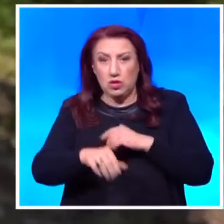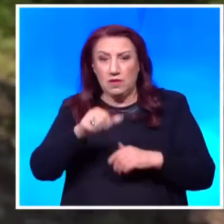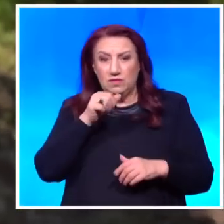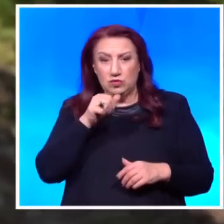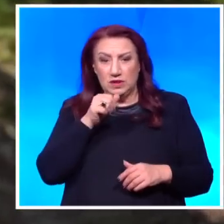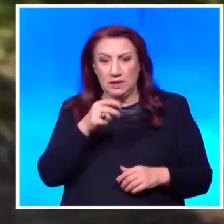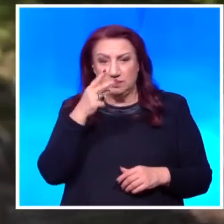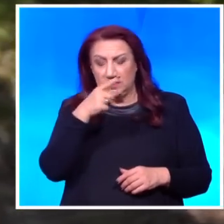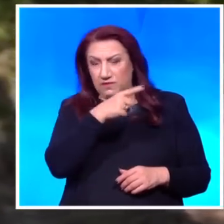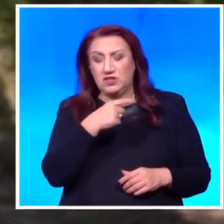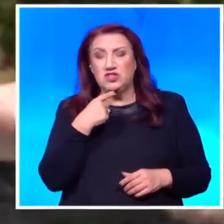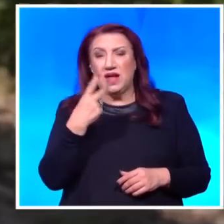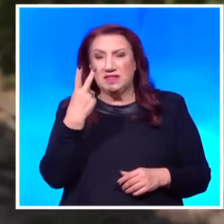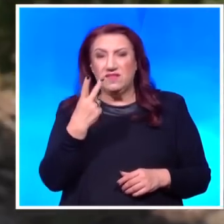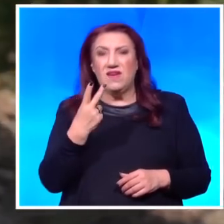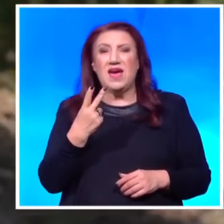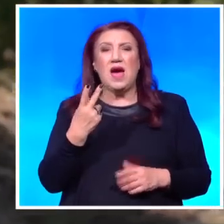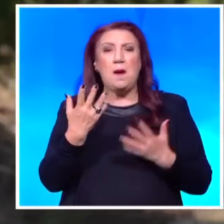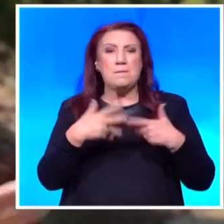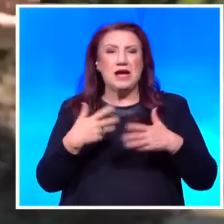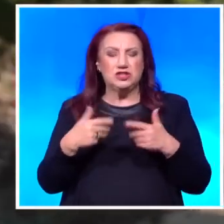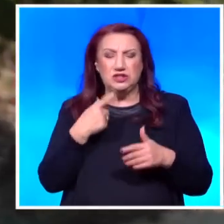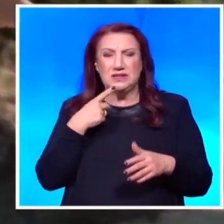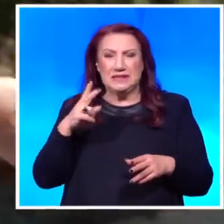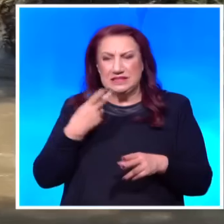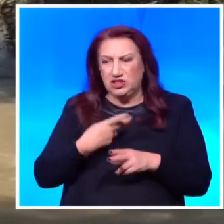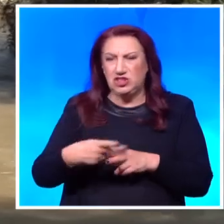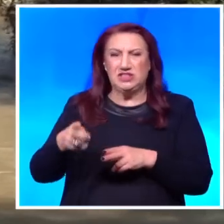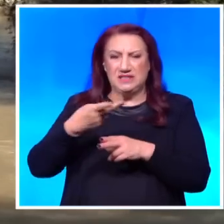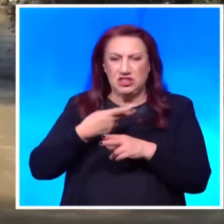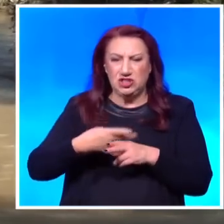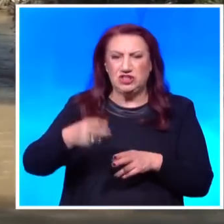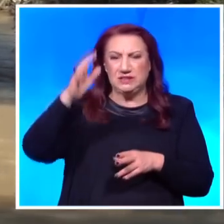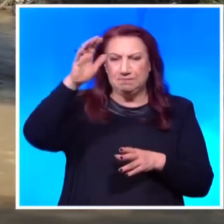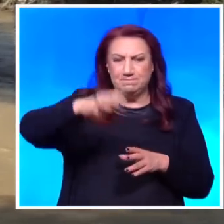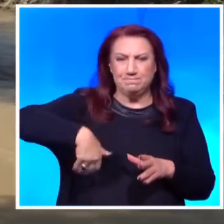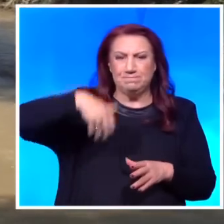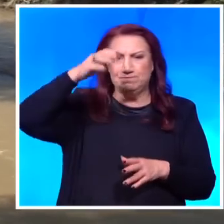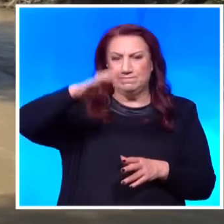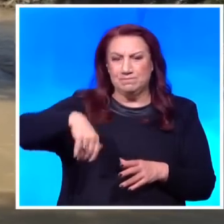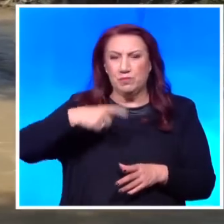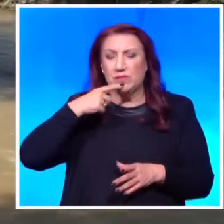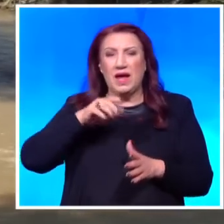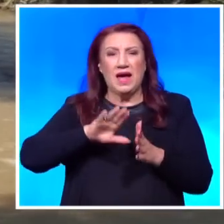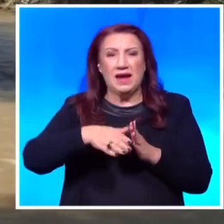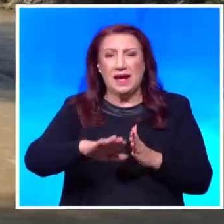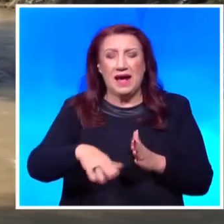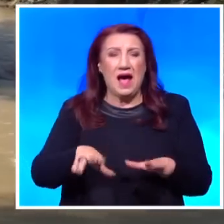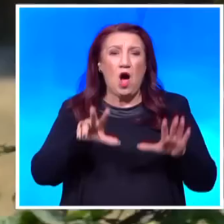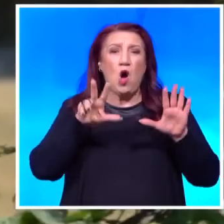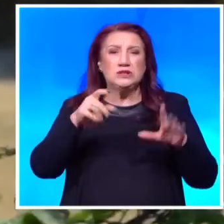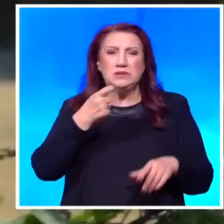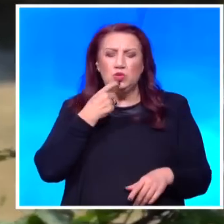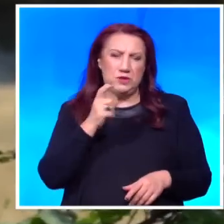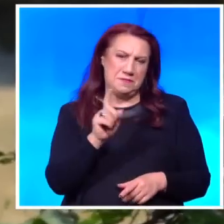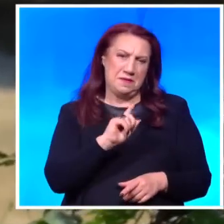ги машините са тук, двете машини. За наш късмет започнаха да почистват реката след 8 години. Държавата 8 години